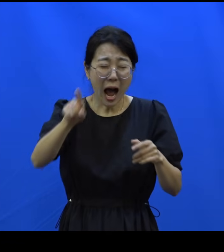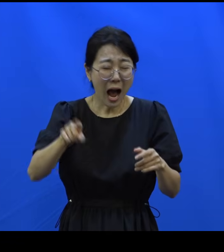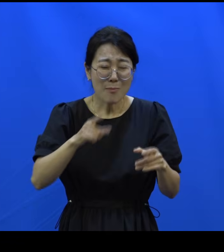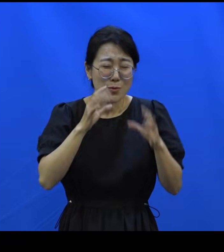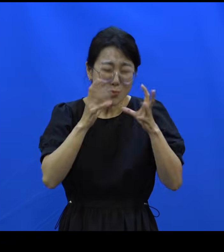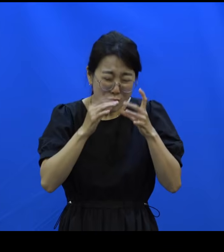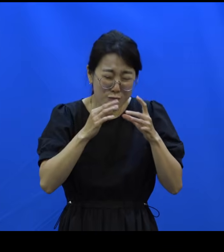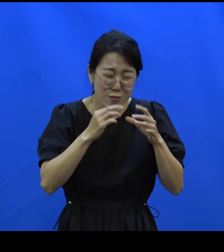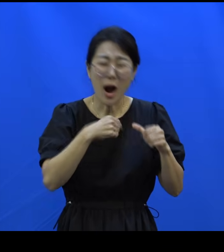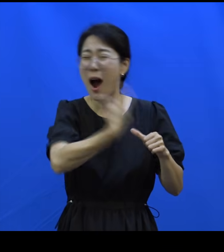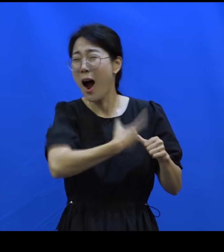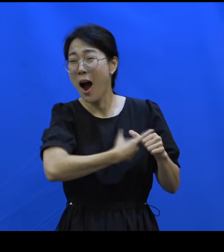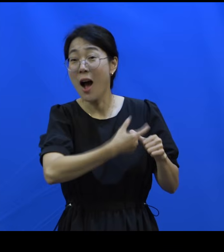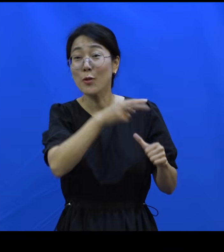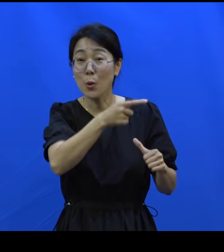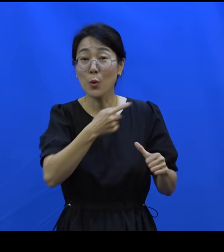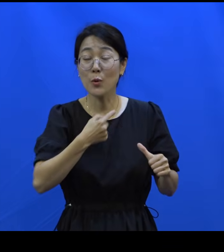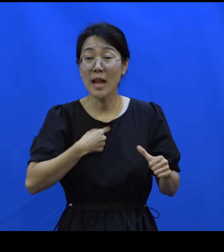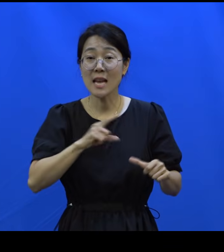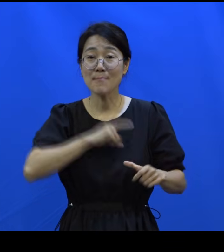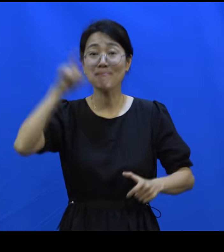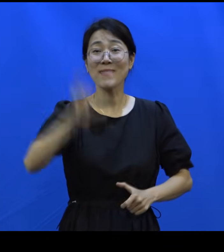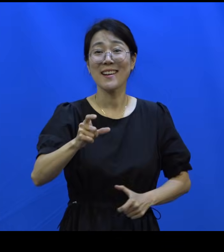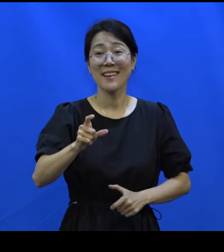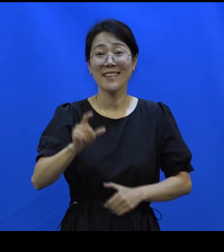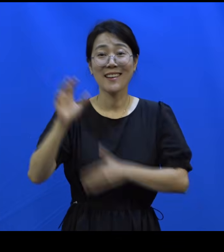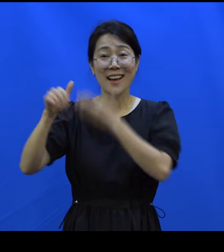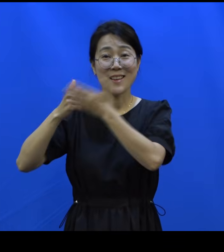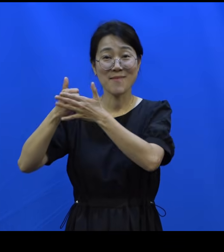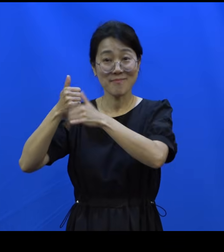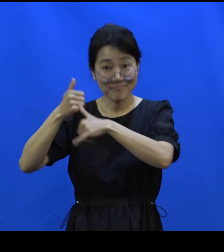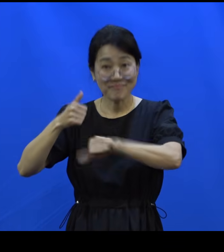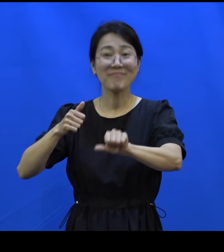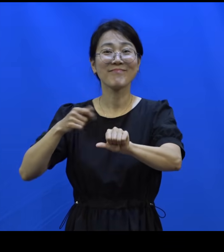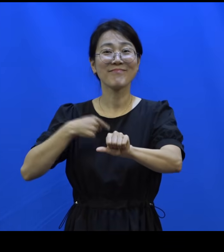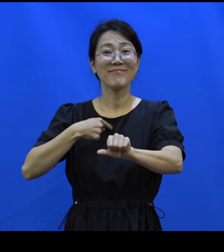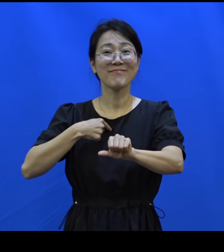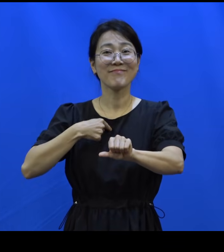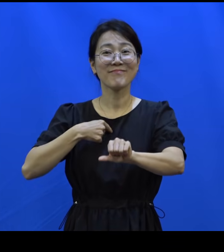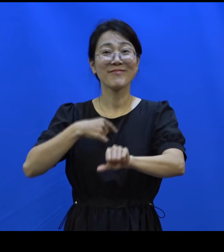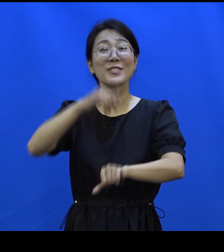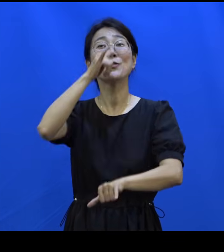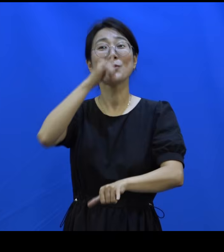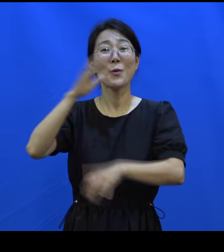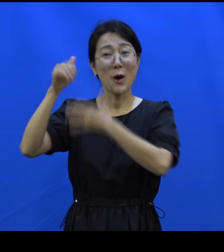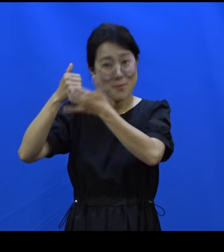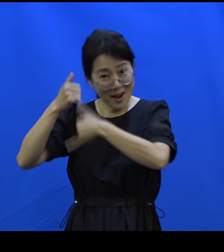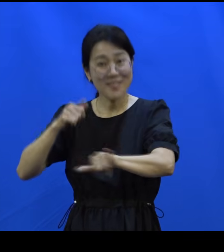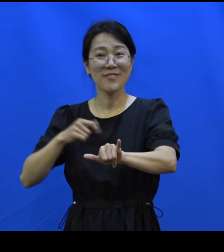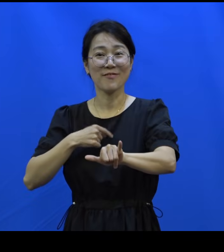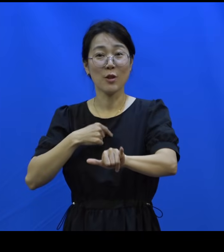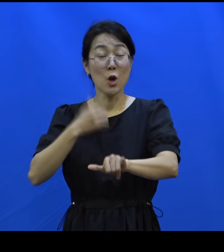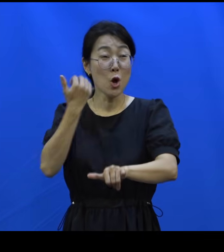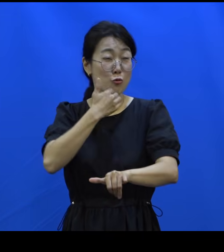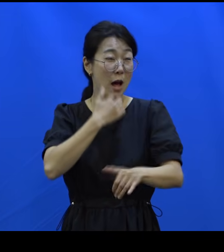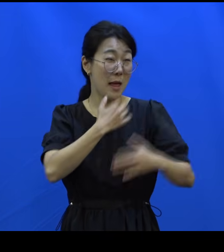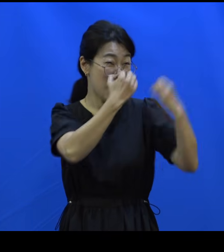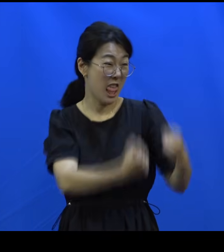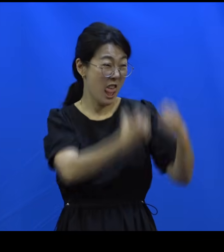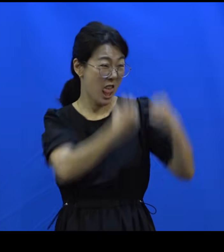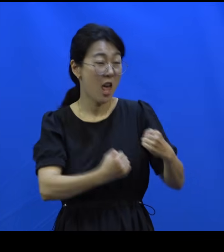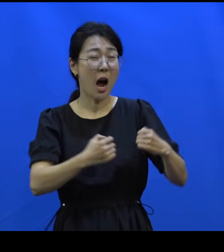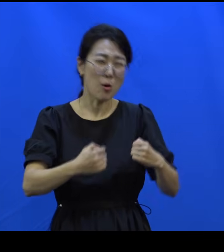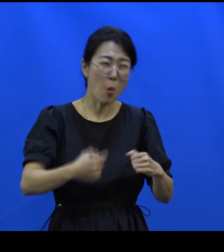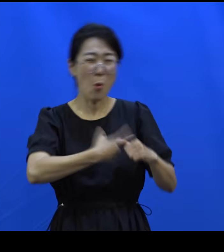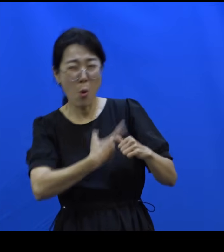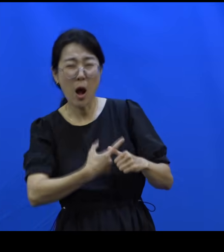여러분 스스로 진흙탕 안으로 들어가는 셈이에요. 우리의 명예는 다른 사람들이 세우거나 훼손될 수 없습니다. 누가 깎아내린다고